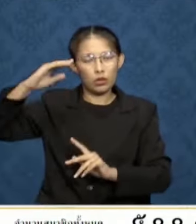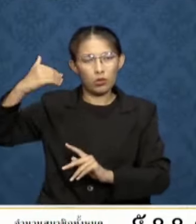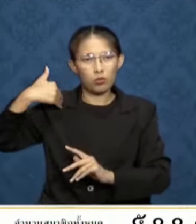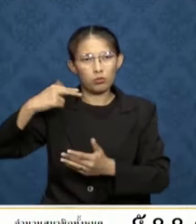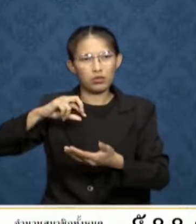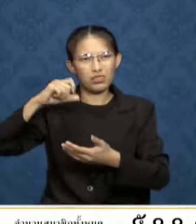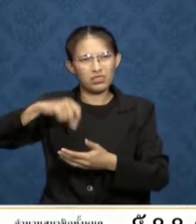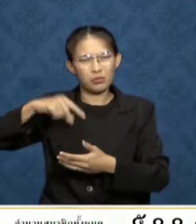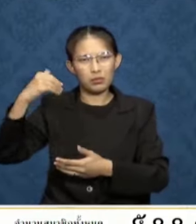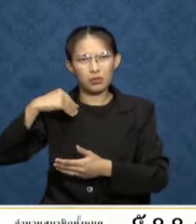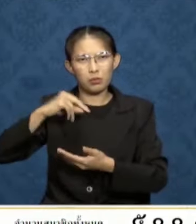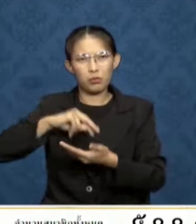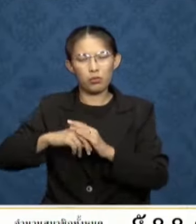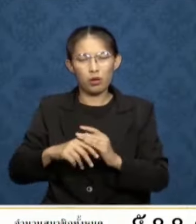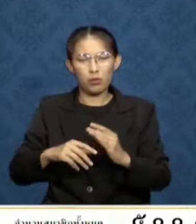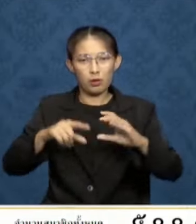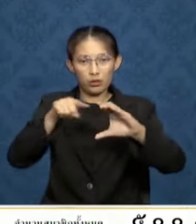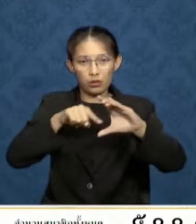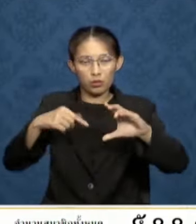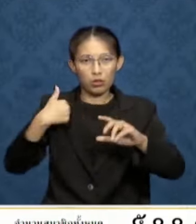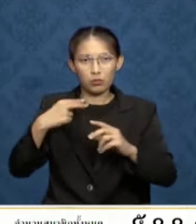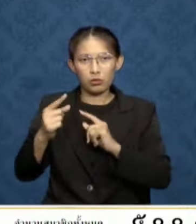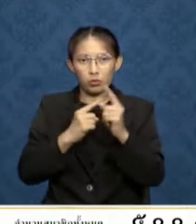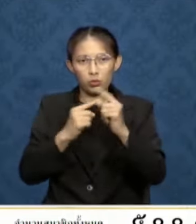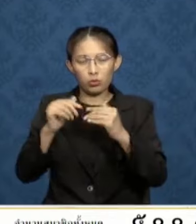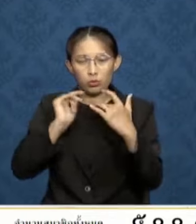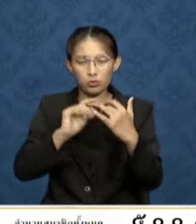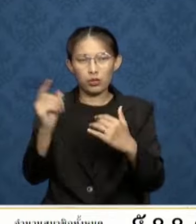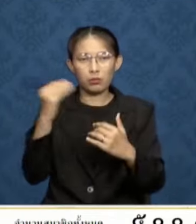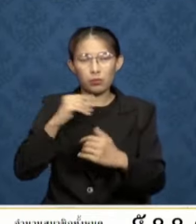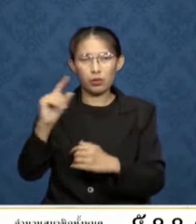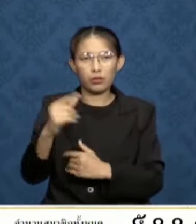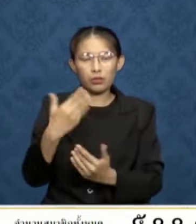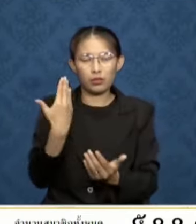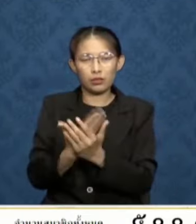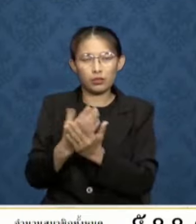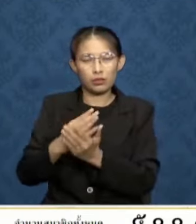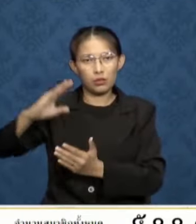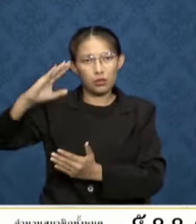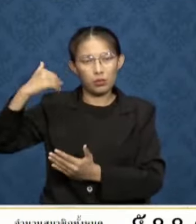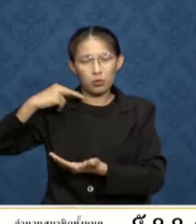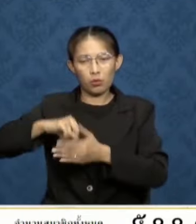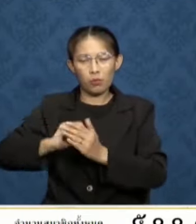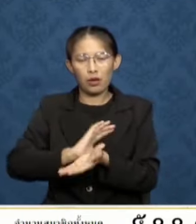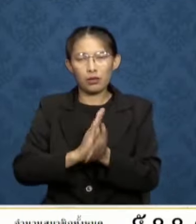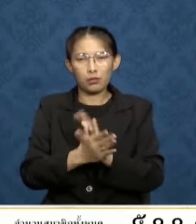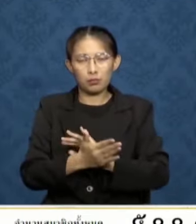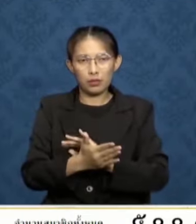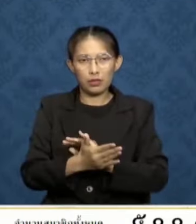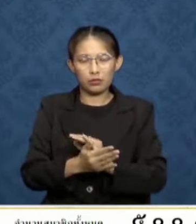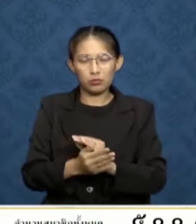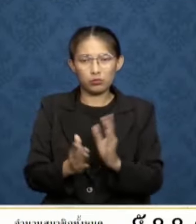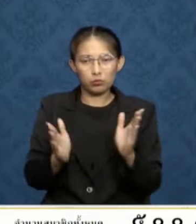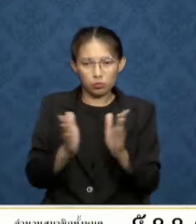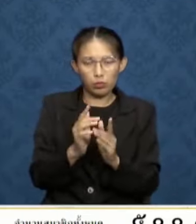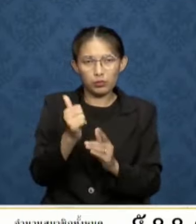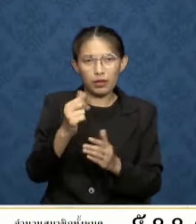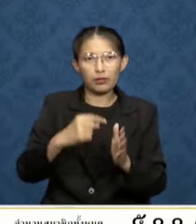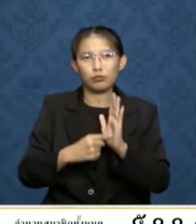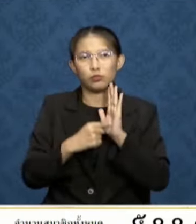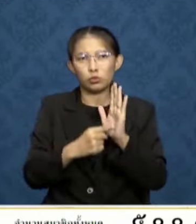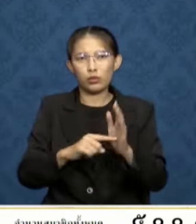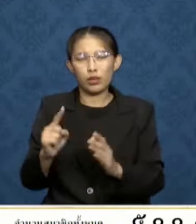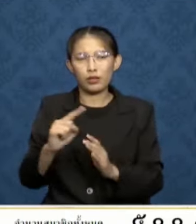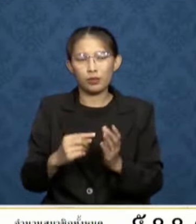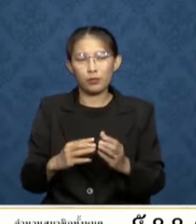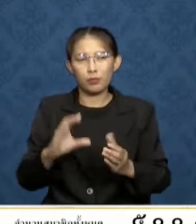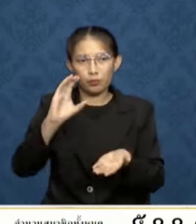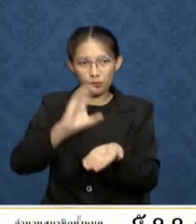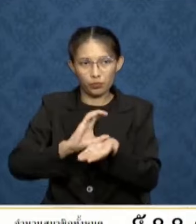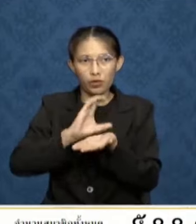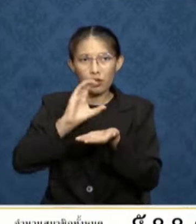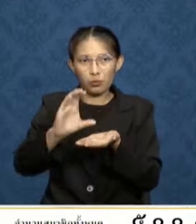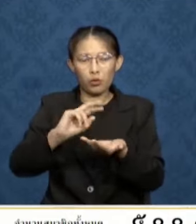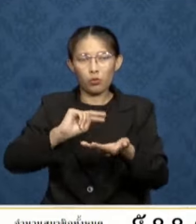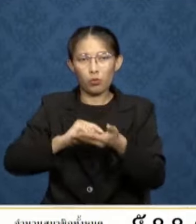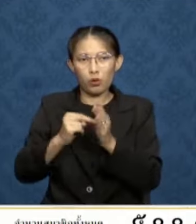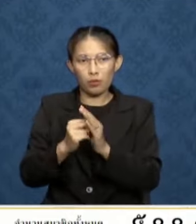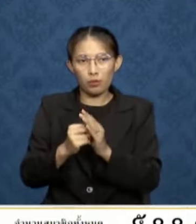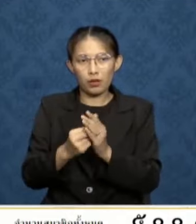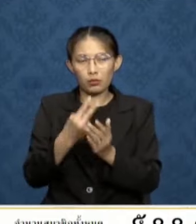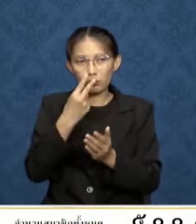ะ